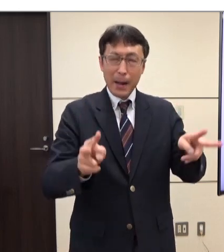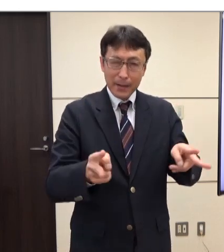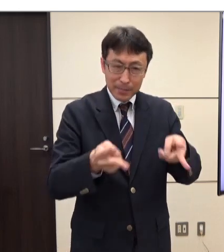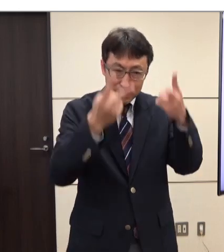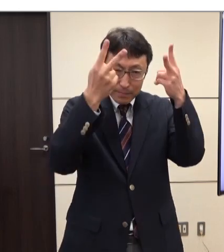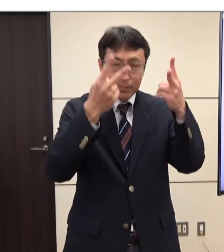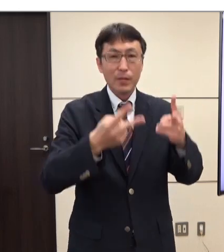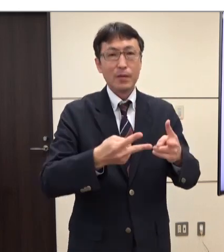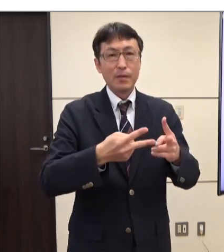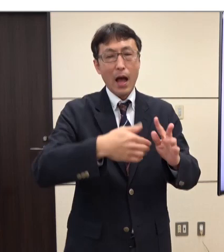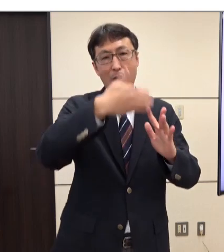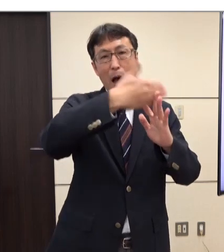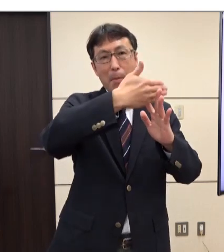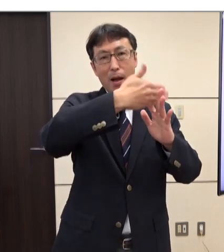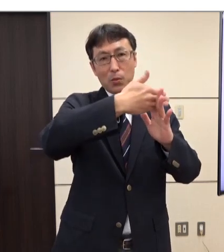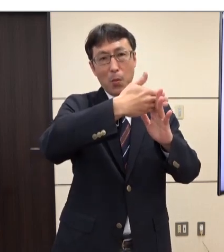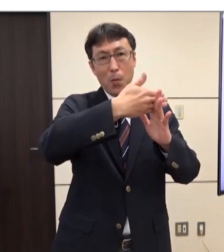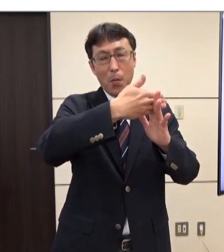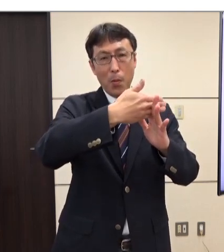庭坂におきまして